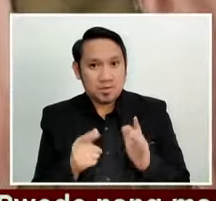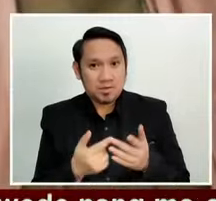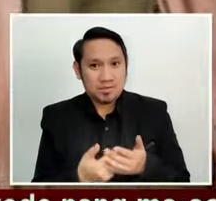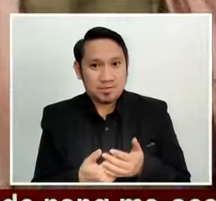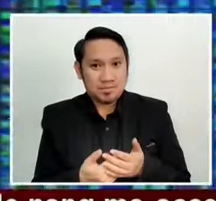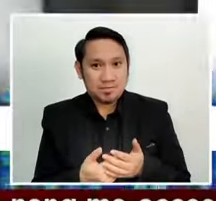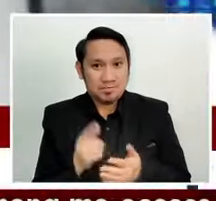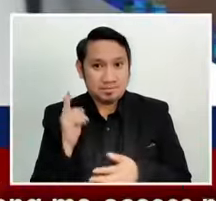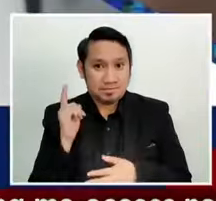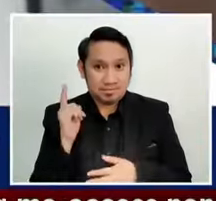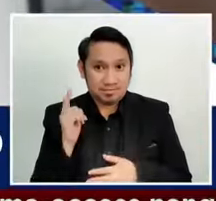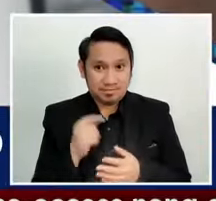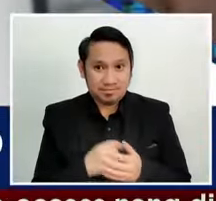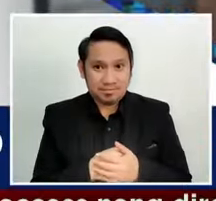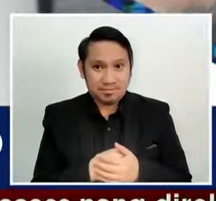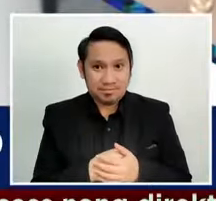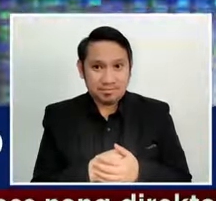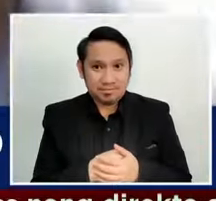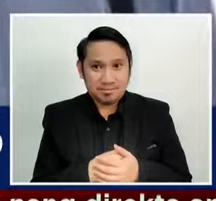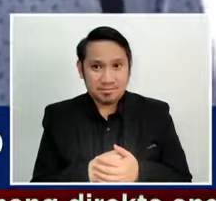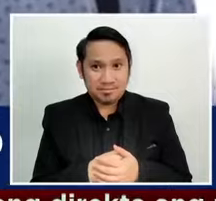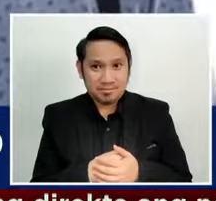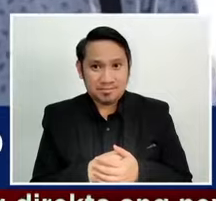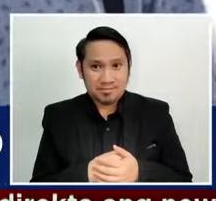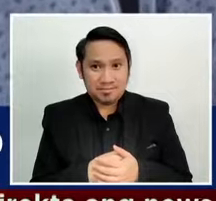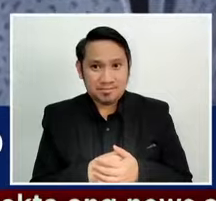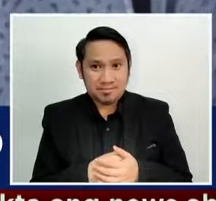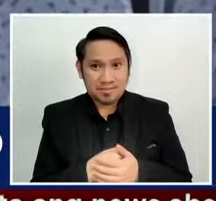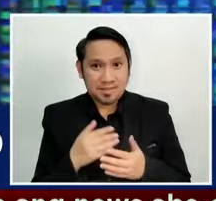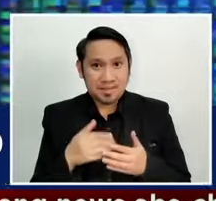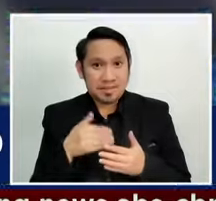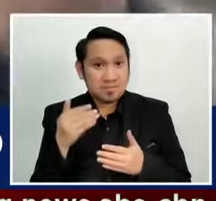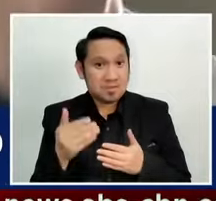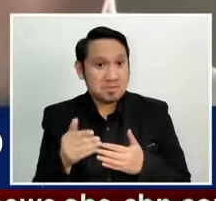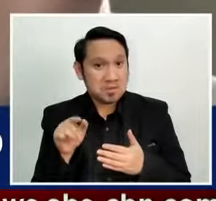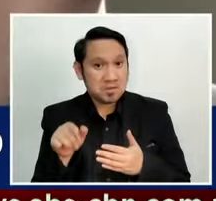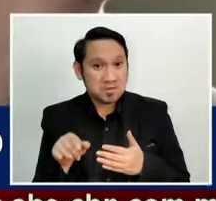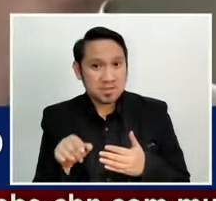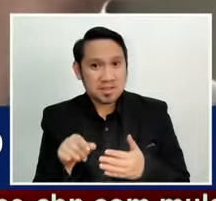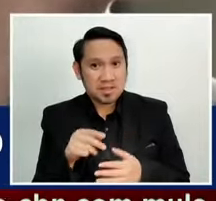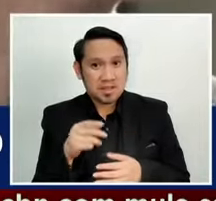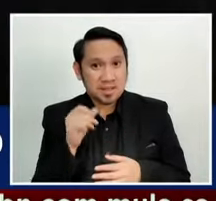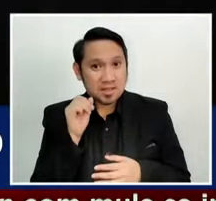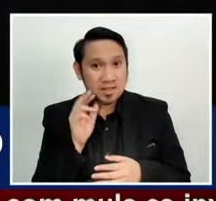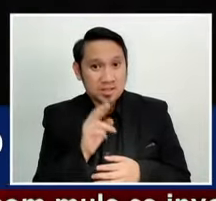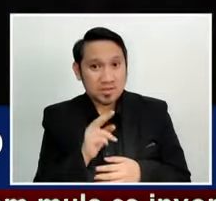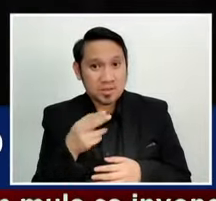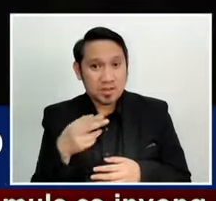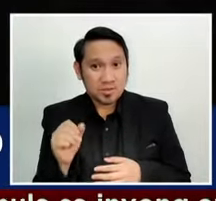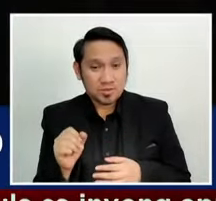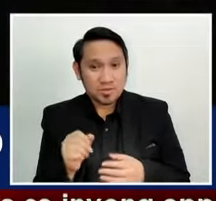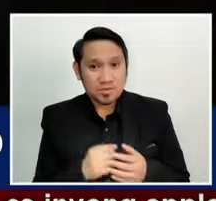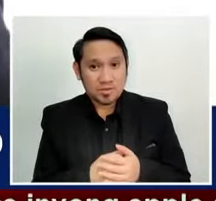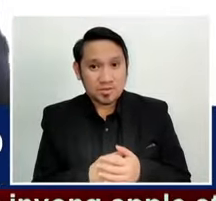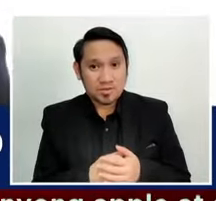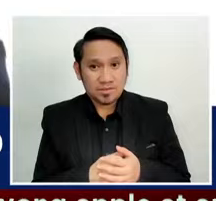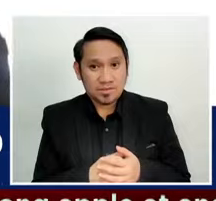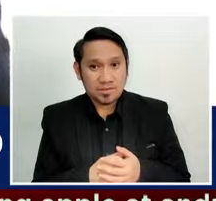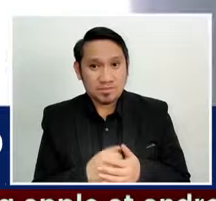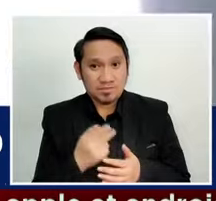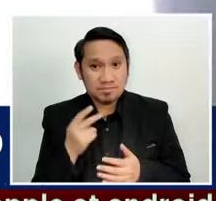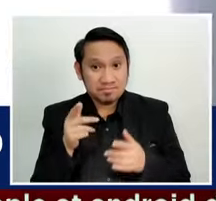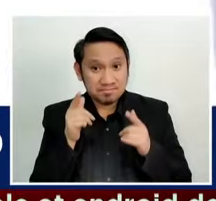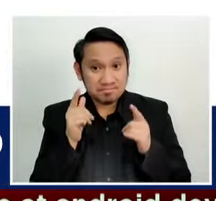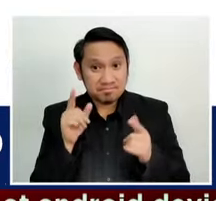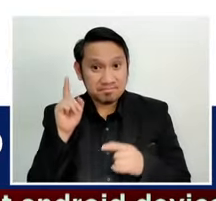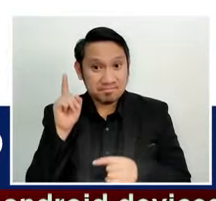cast ng inaabangang serye na High Street, ang sequel ng hit teen drama series na Senior High. Ago pansin sa look test si